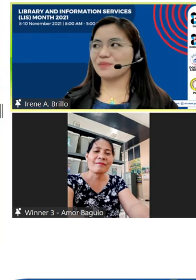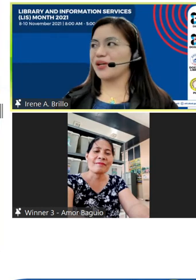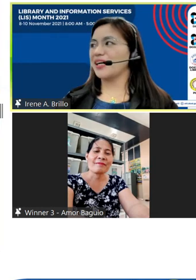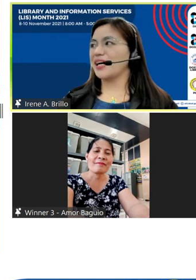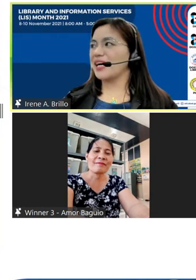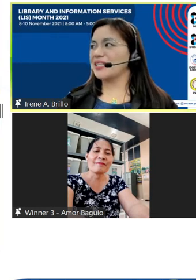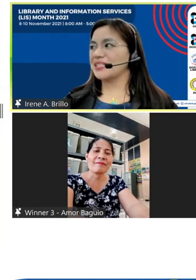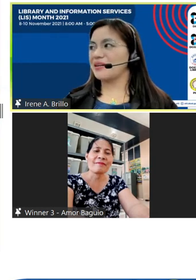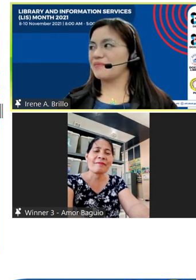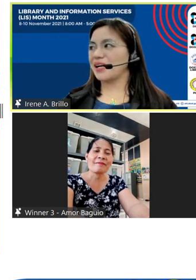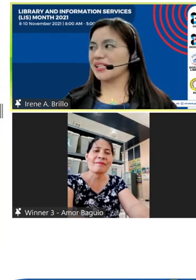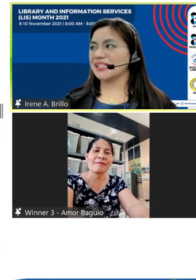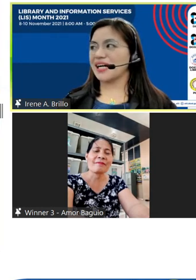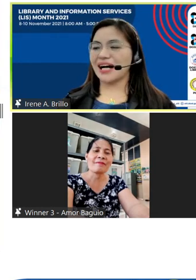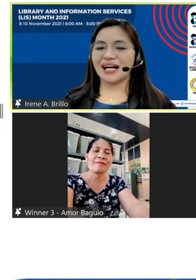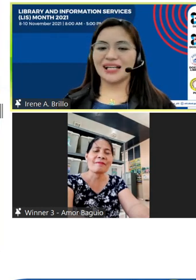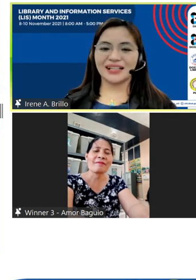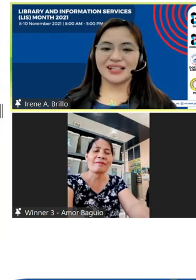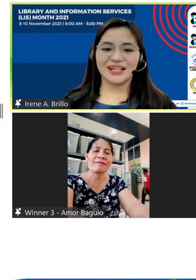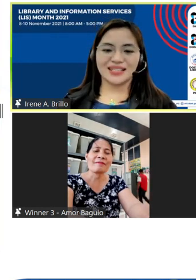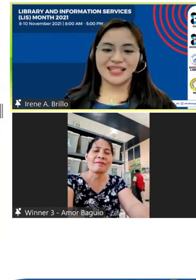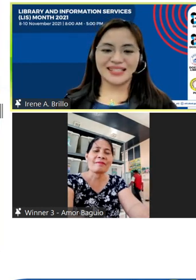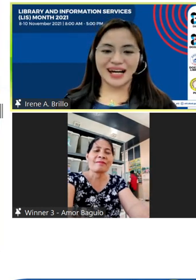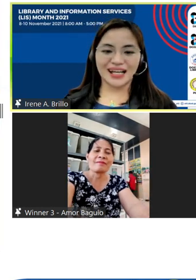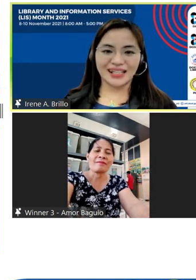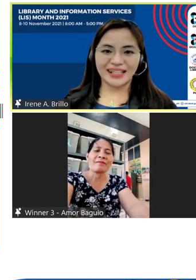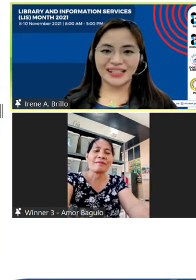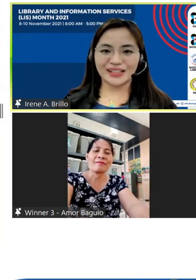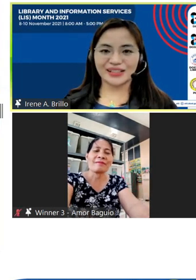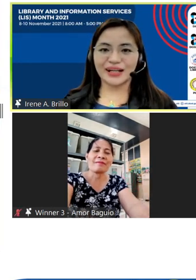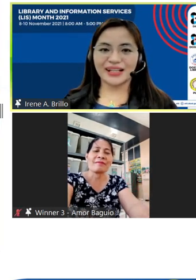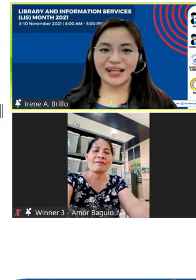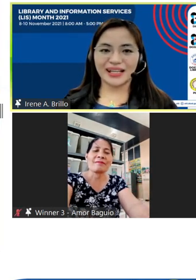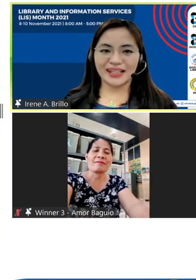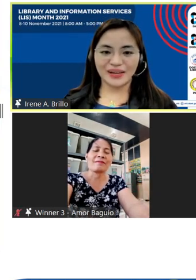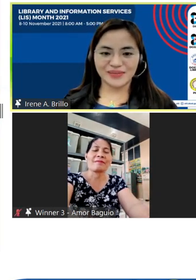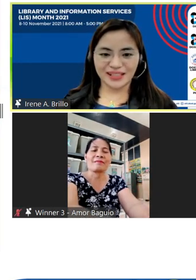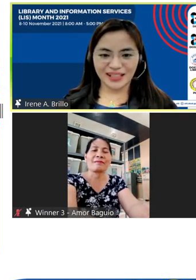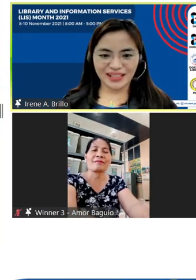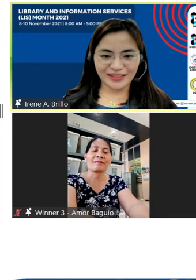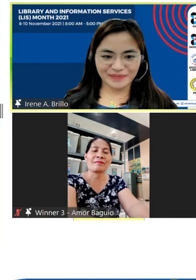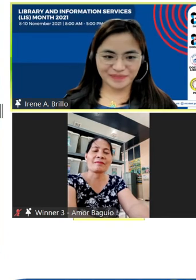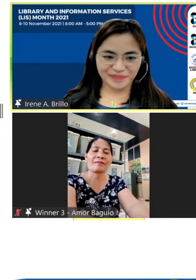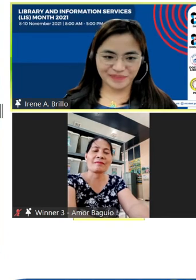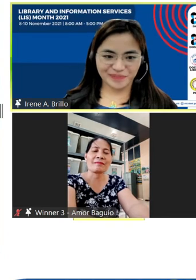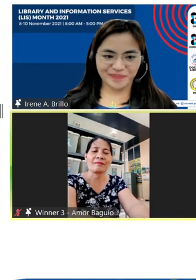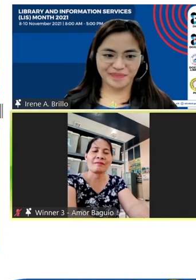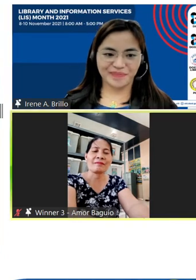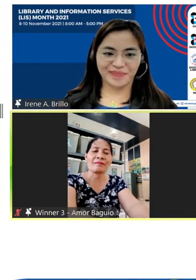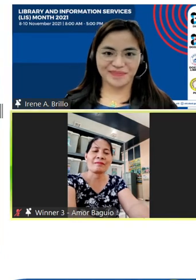second place po ay si Mark Jan Allen Nizal. Nandito ka na yata, MJ?